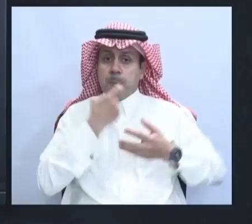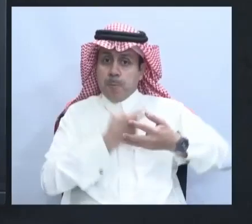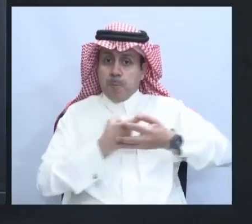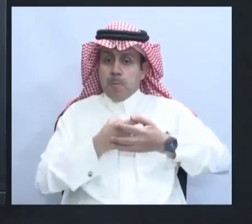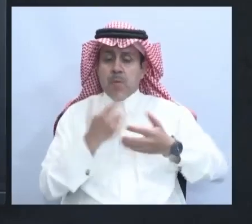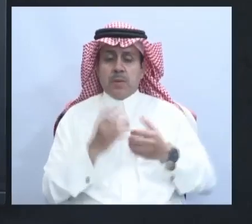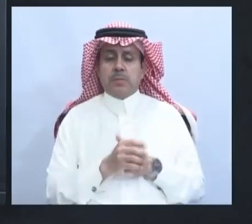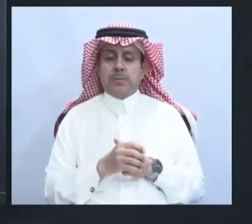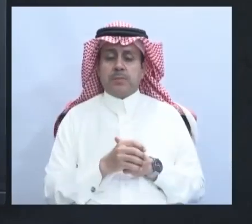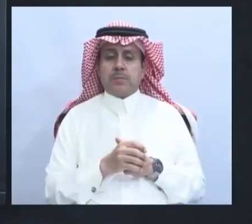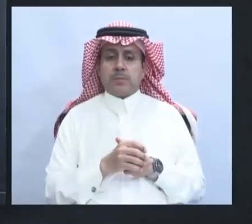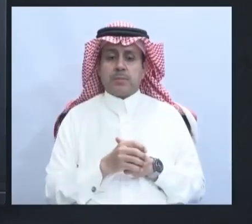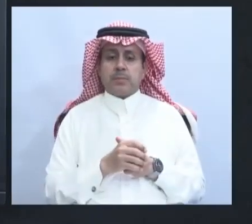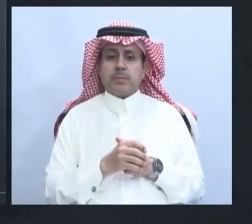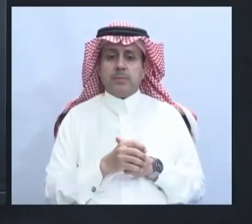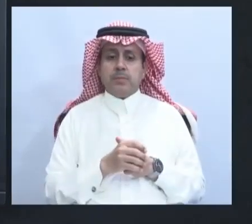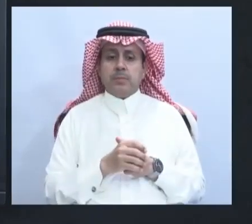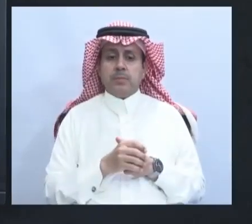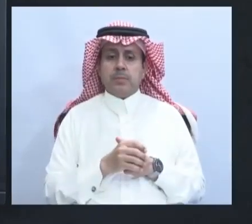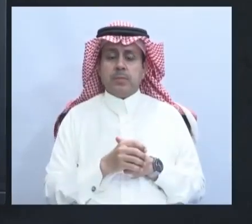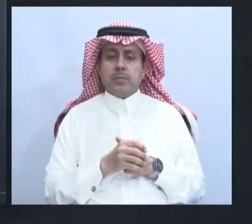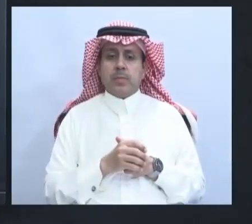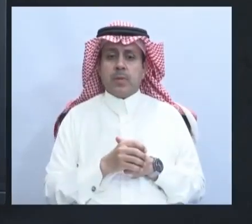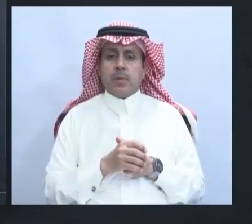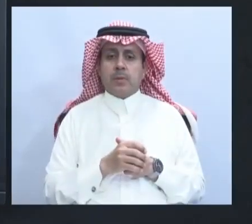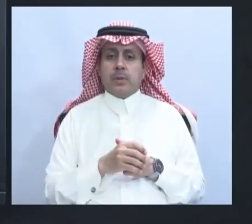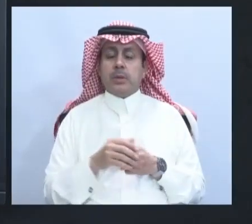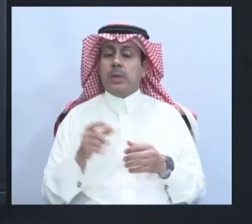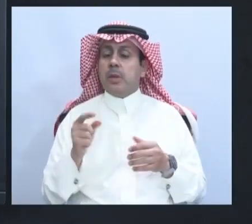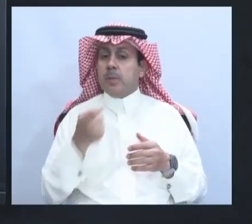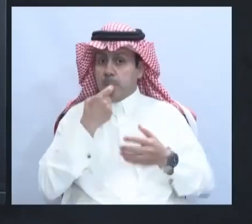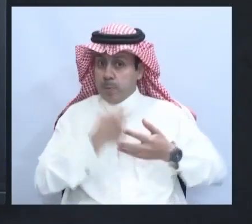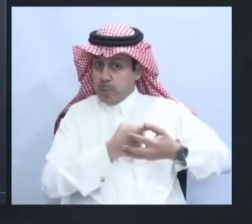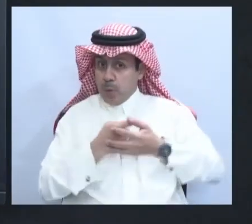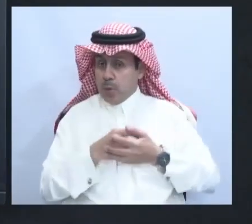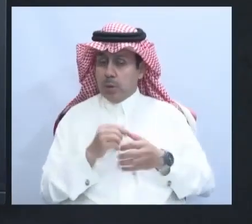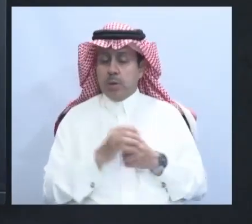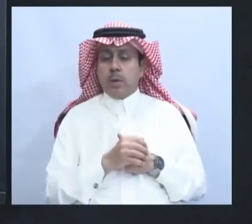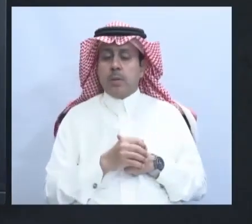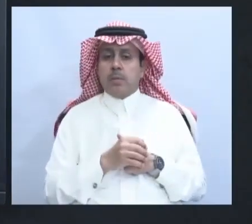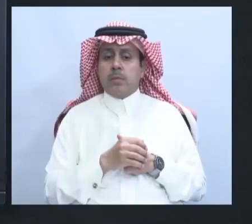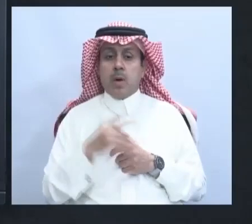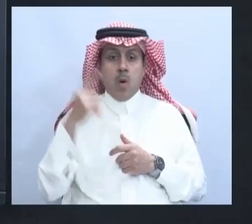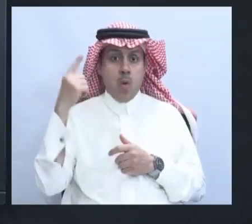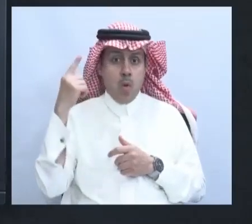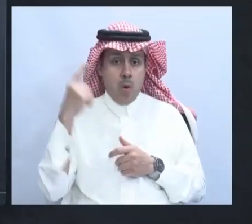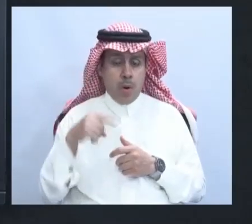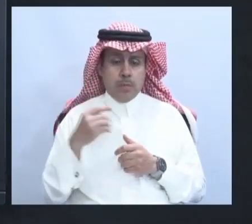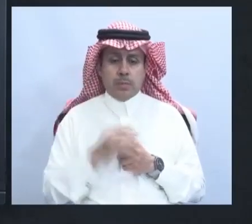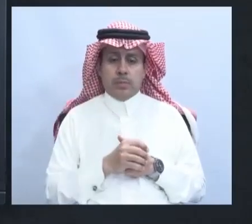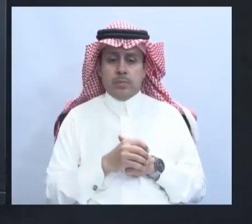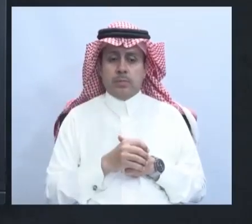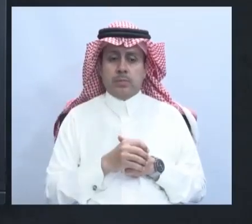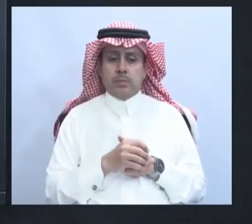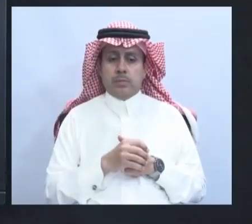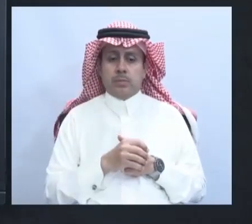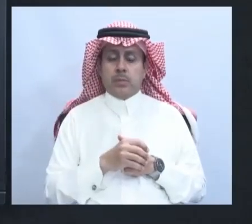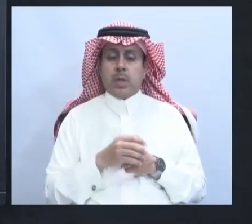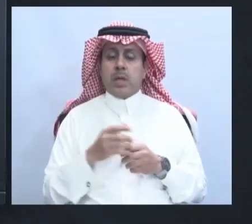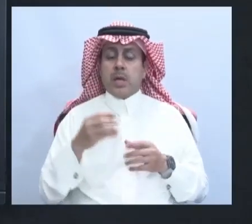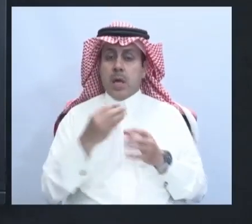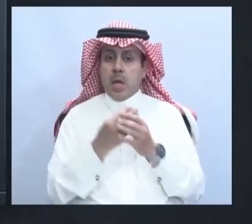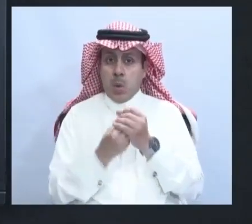او ما المقصود بالرضع التي تحسب على انها رضعه الرضعه هي ان يلتقم